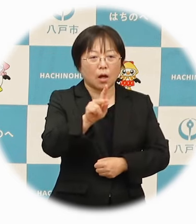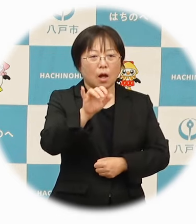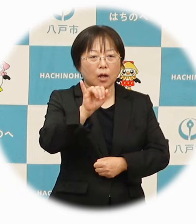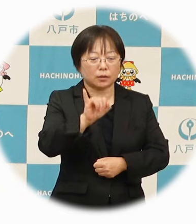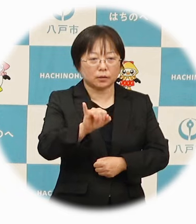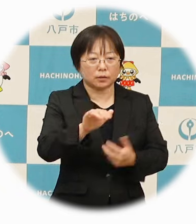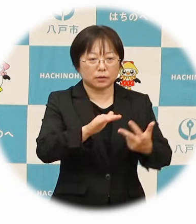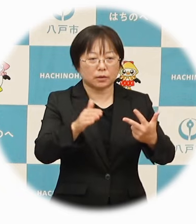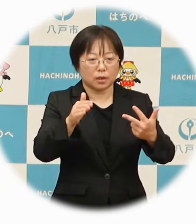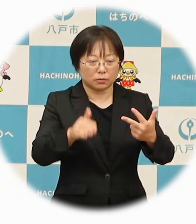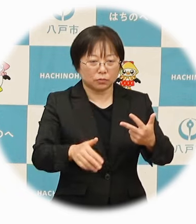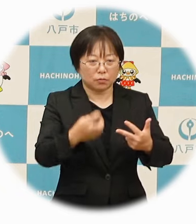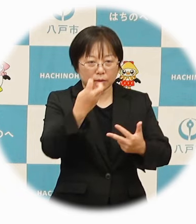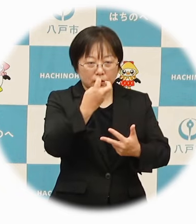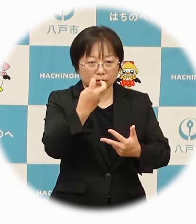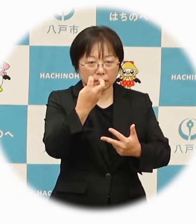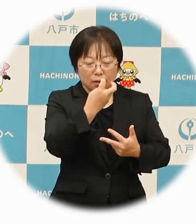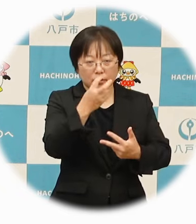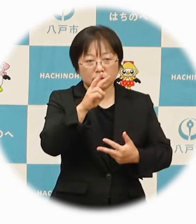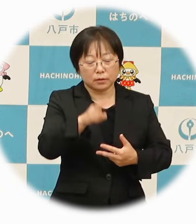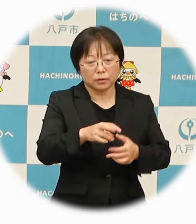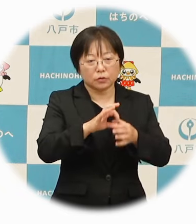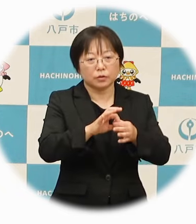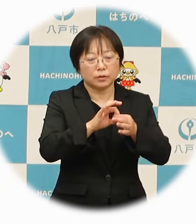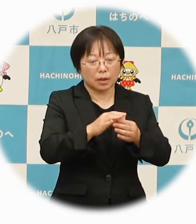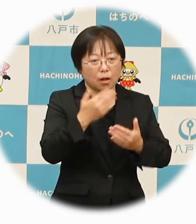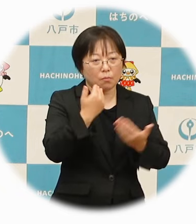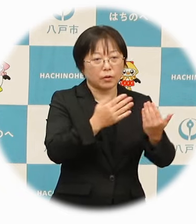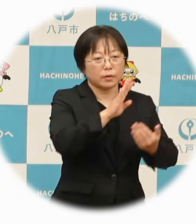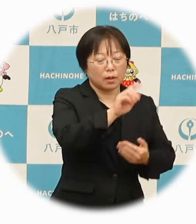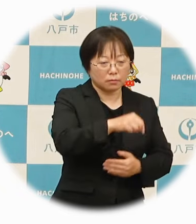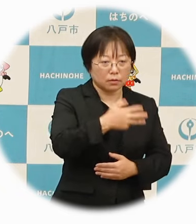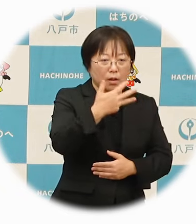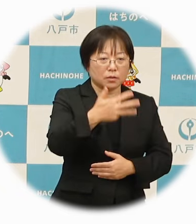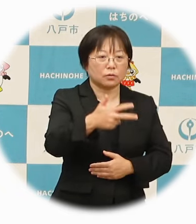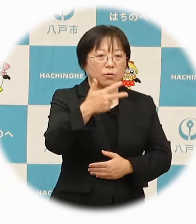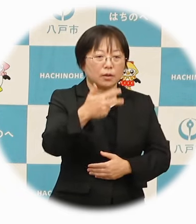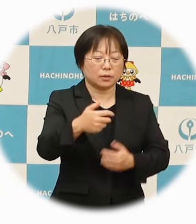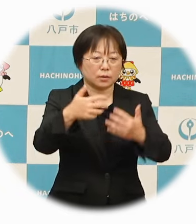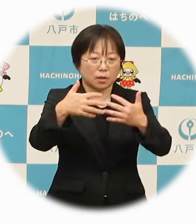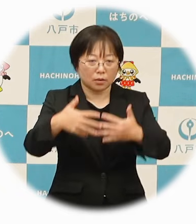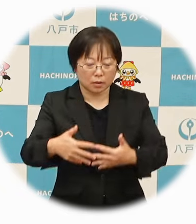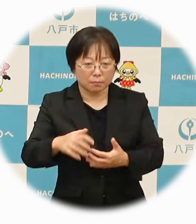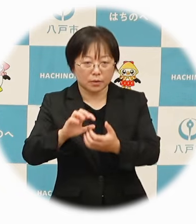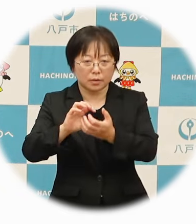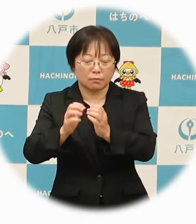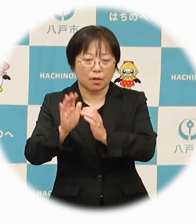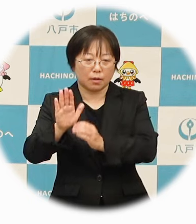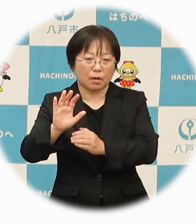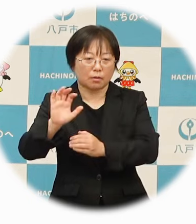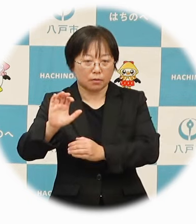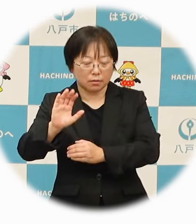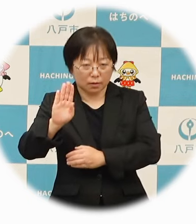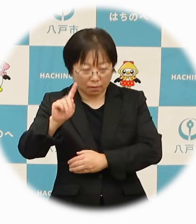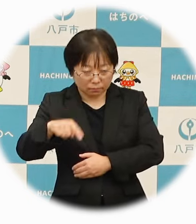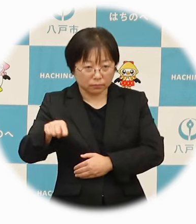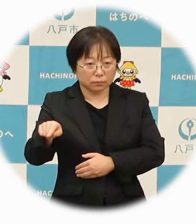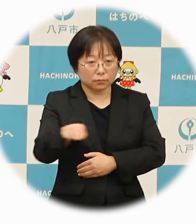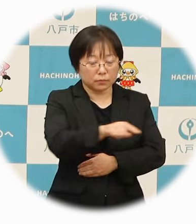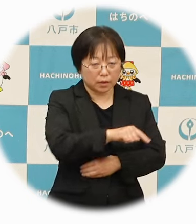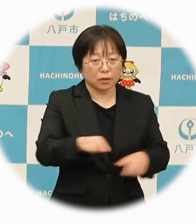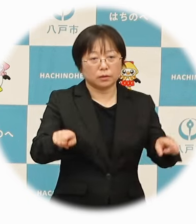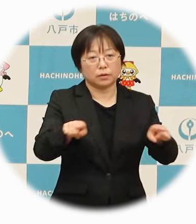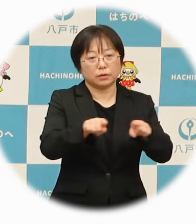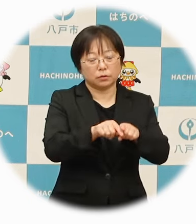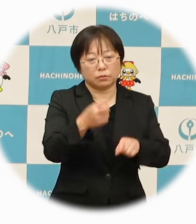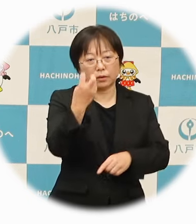理について青森県八戸市橋上町岩手県側関係機関において共同